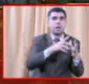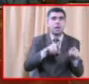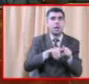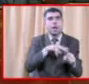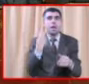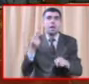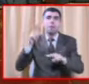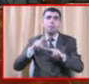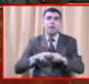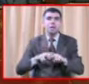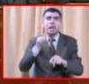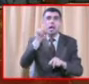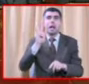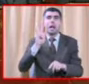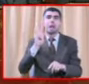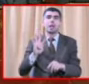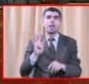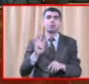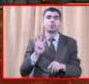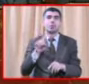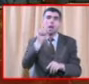وقع. 14 ميت،